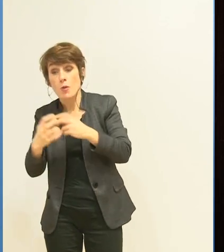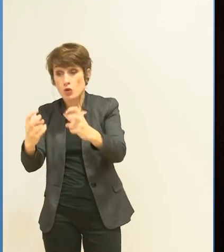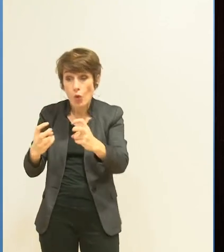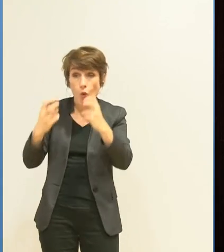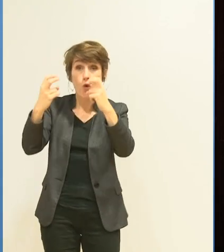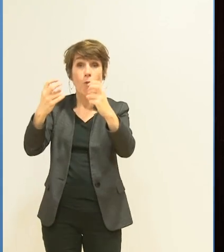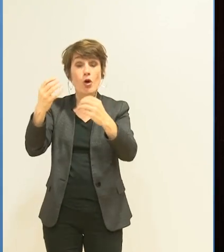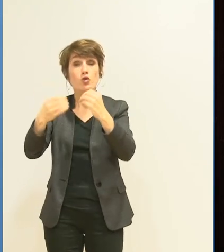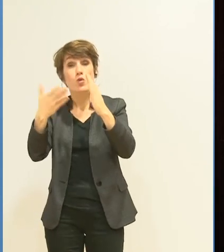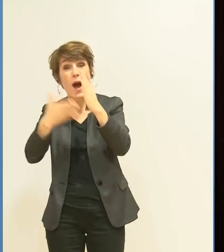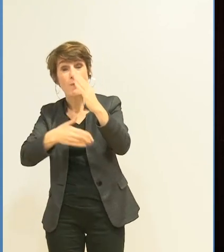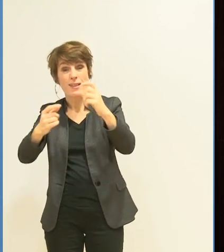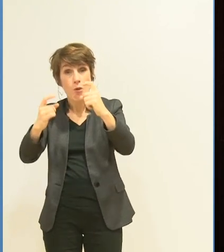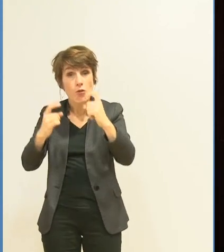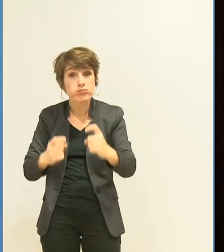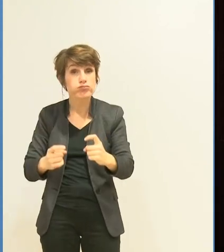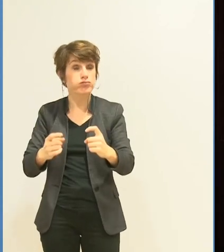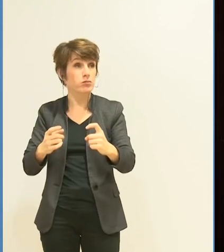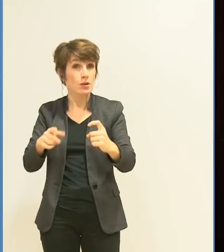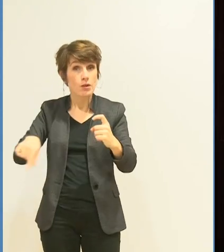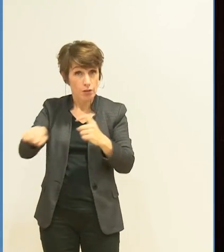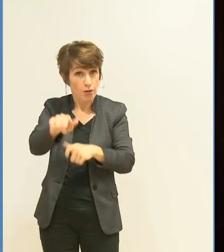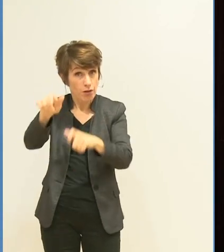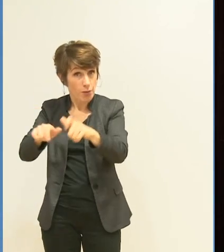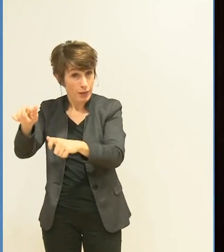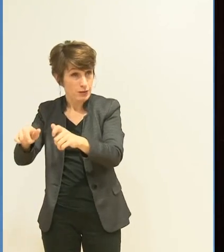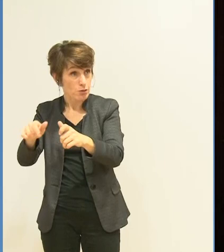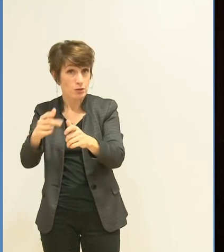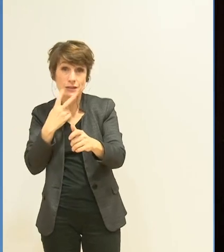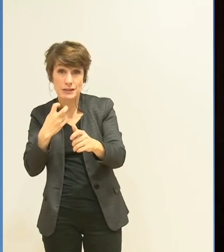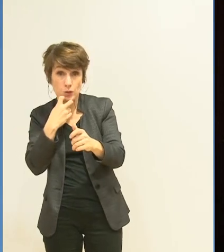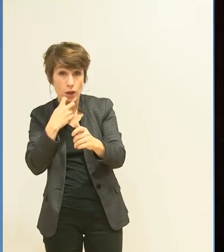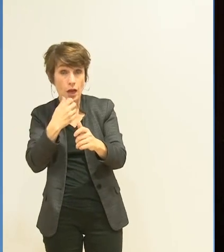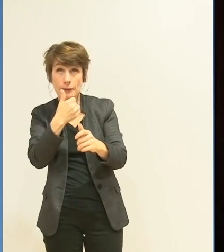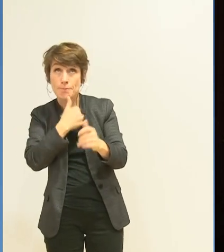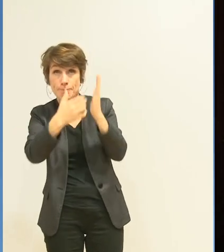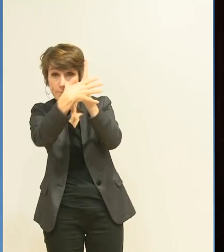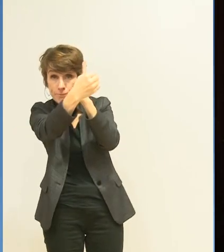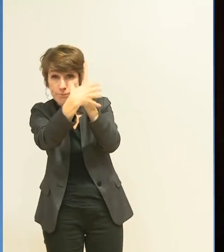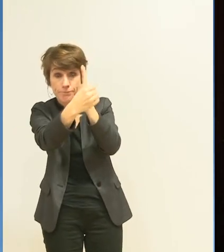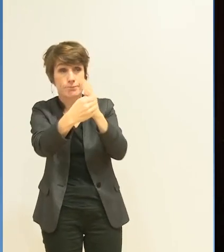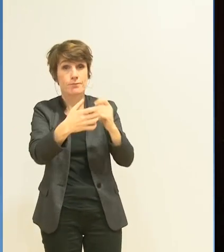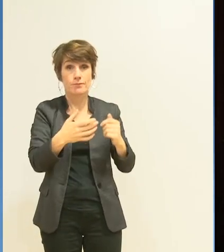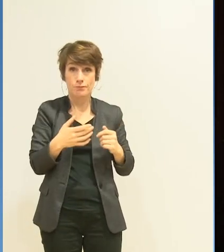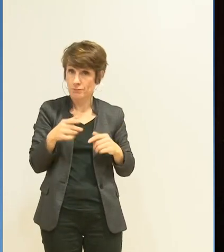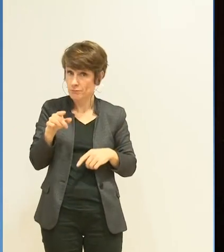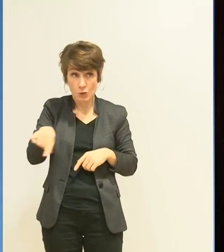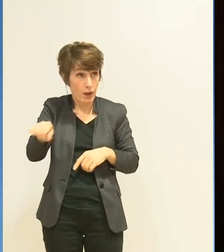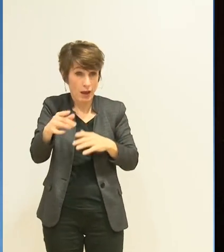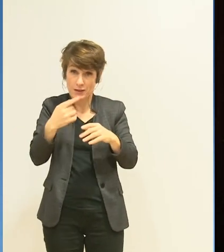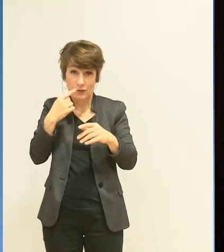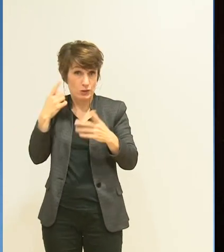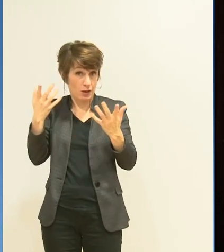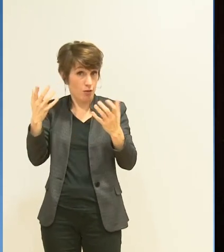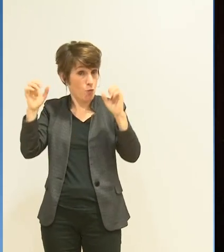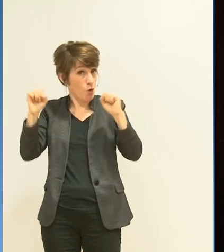d'abattement supporté par les contribuables les collectivités demeureront libre de fixer encore leur